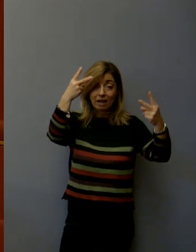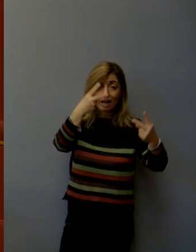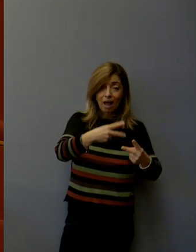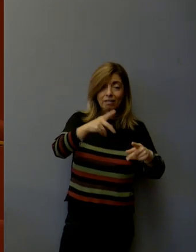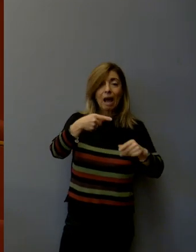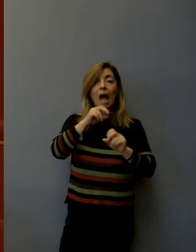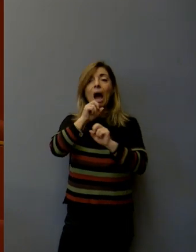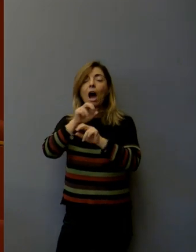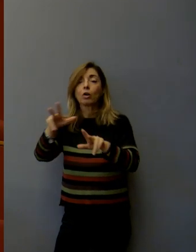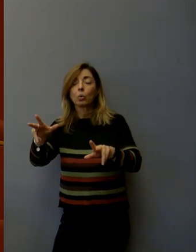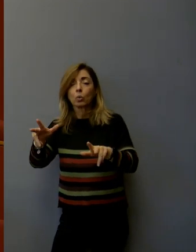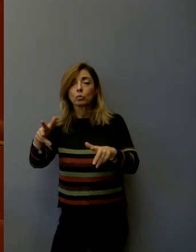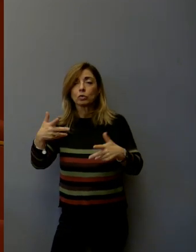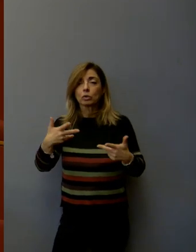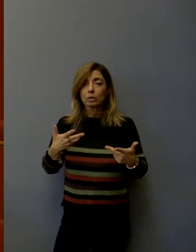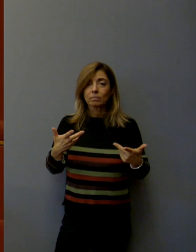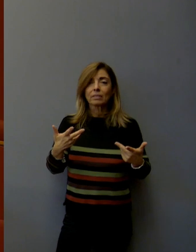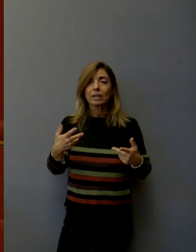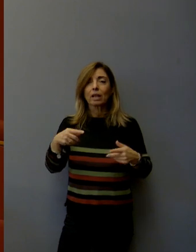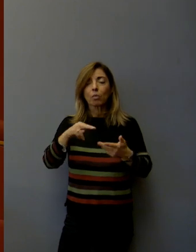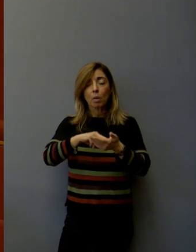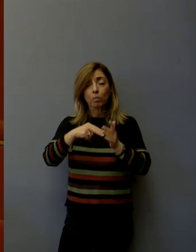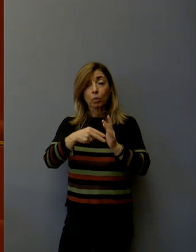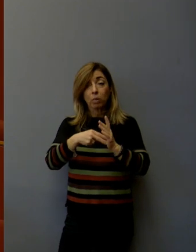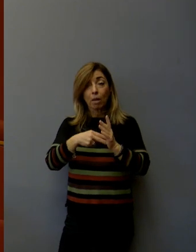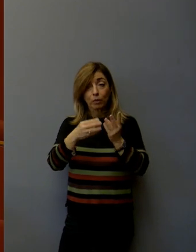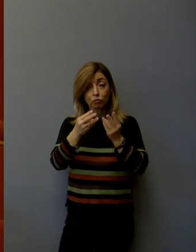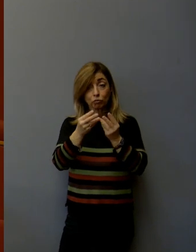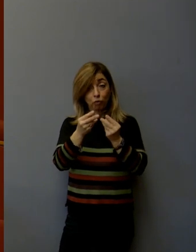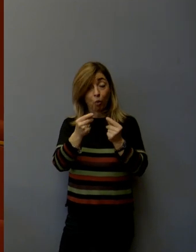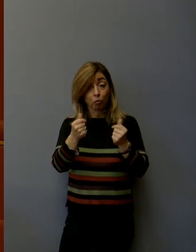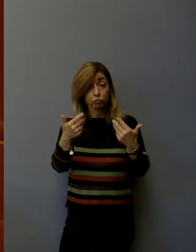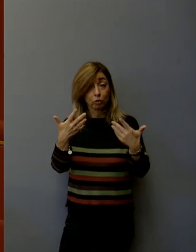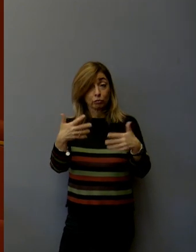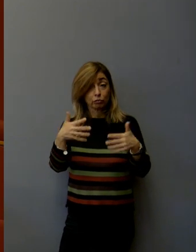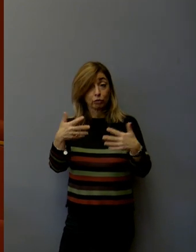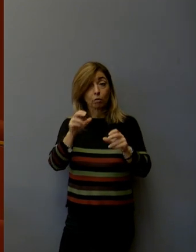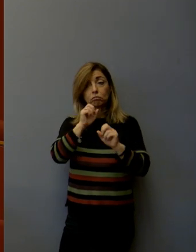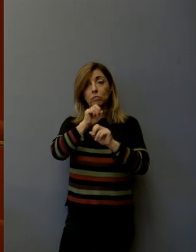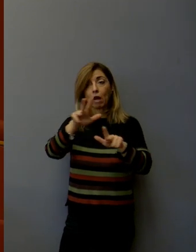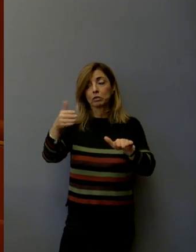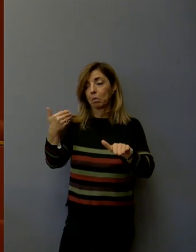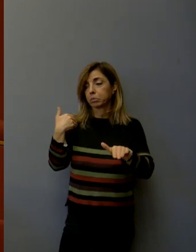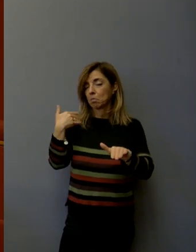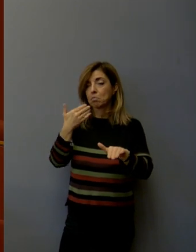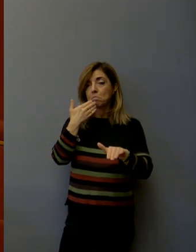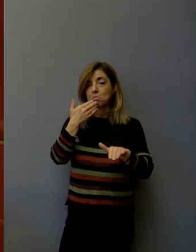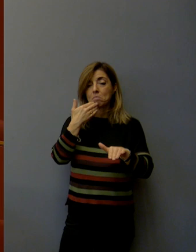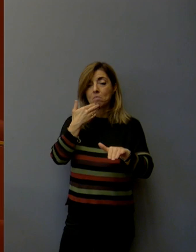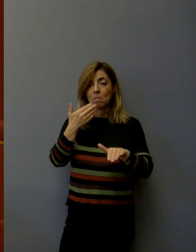questa soluzione del problema di fatto è stata annunciata in pompa magna a maggio del